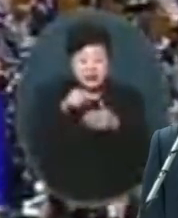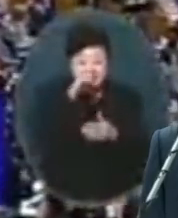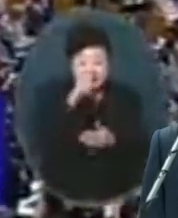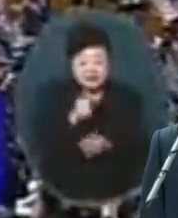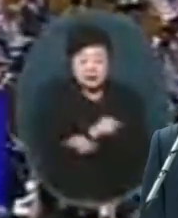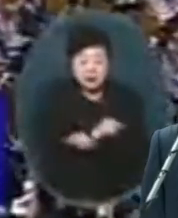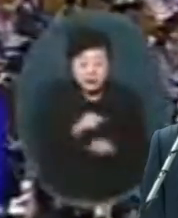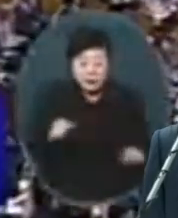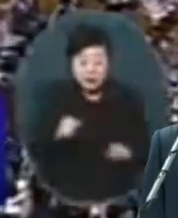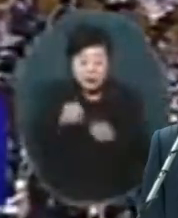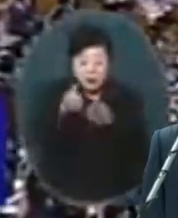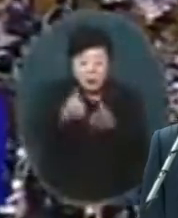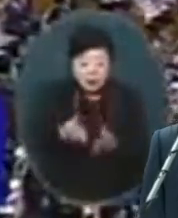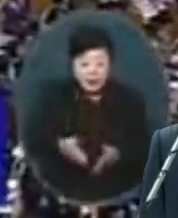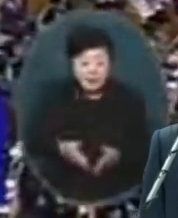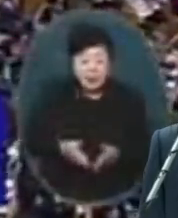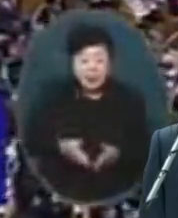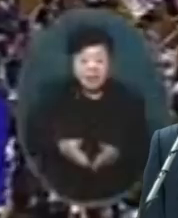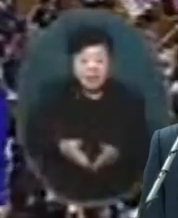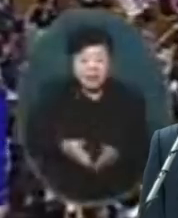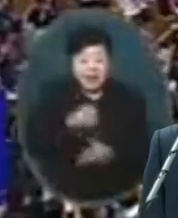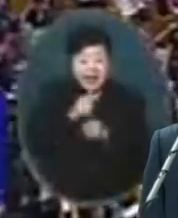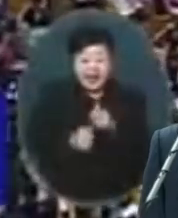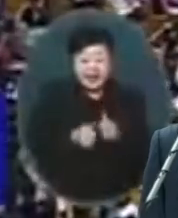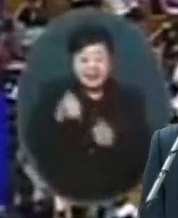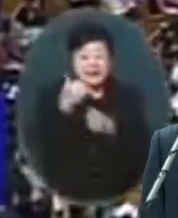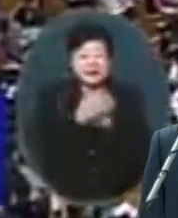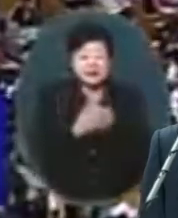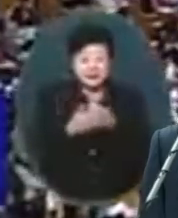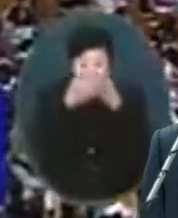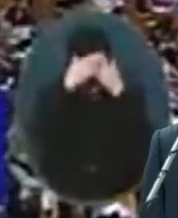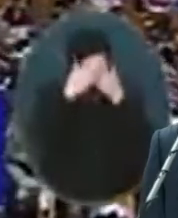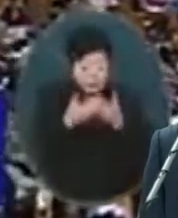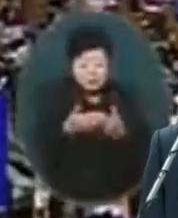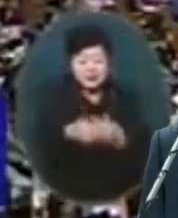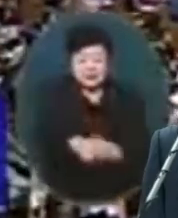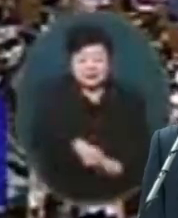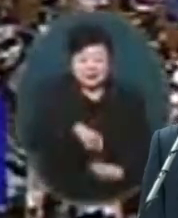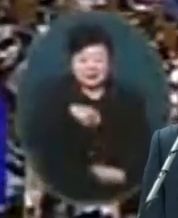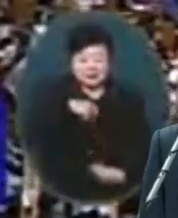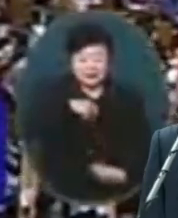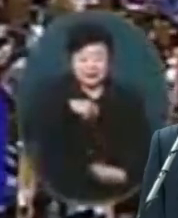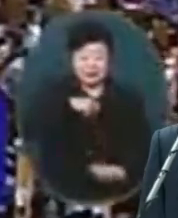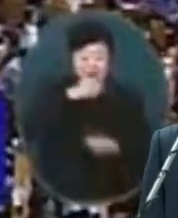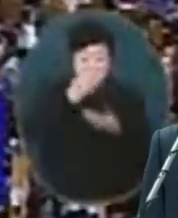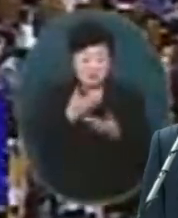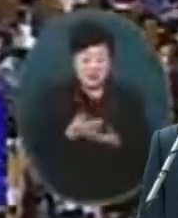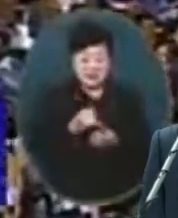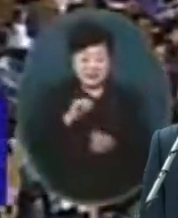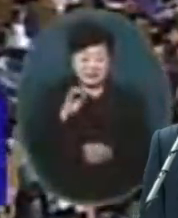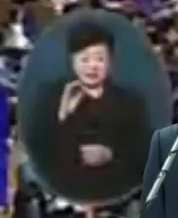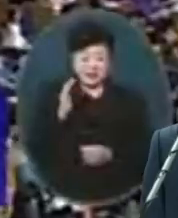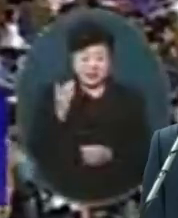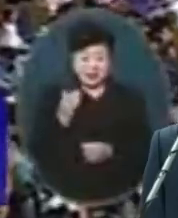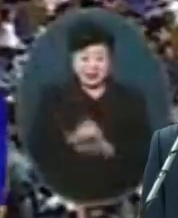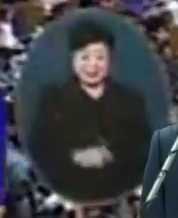있는 속량으로 말미암아 하나님의 은혜로 값없이 이롭다 하심을 얻은다